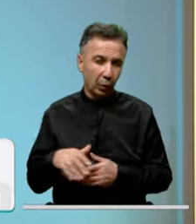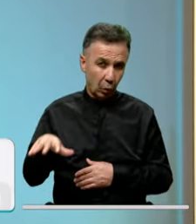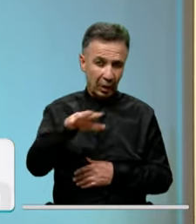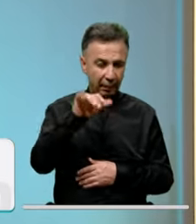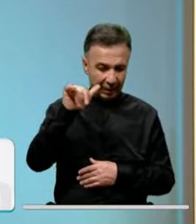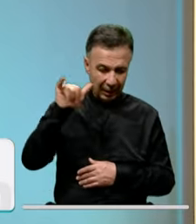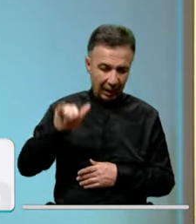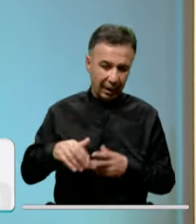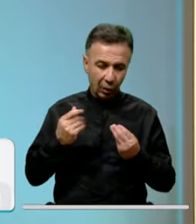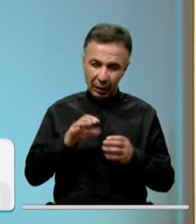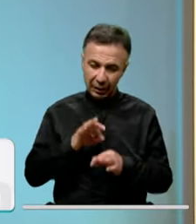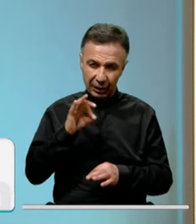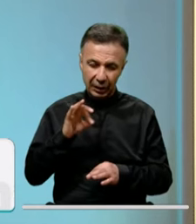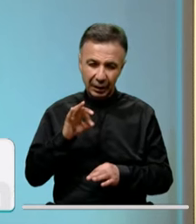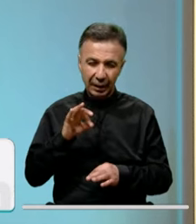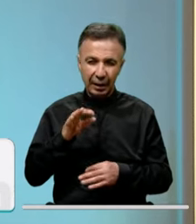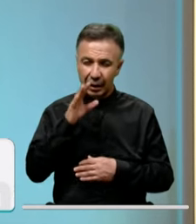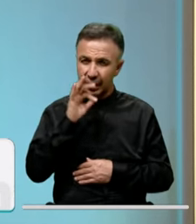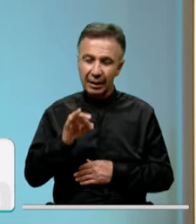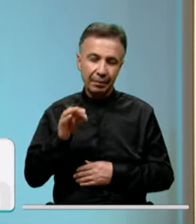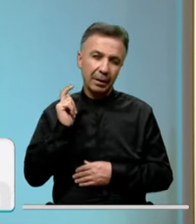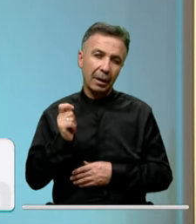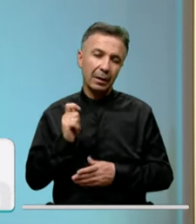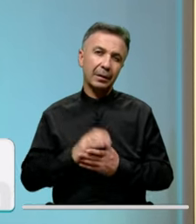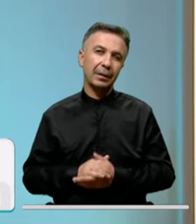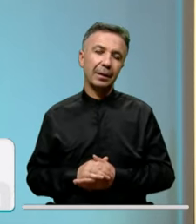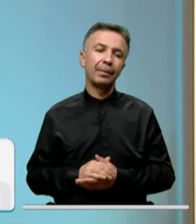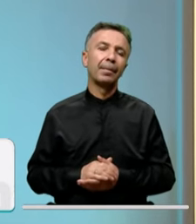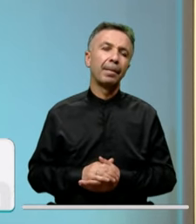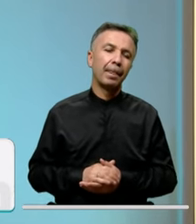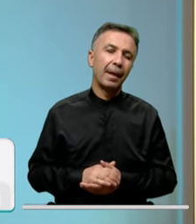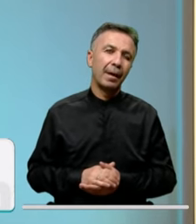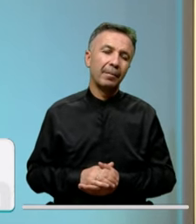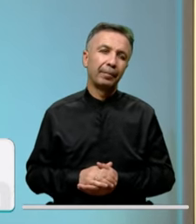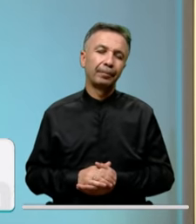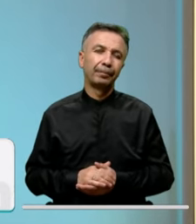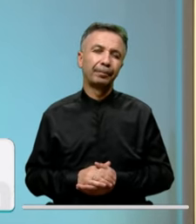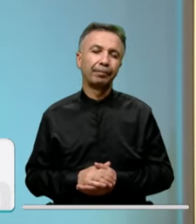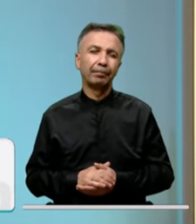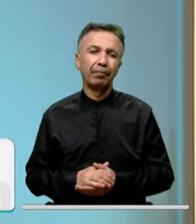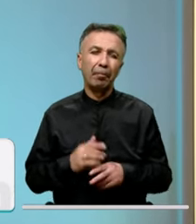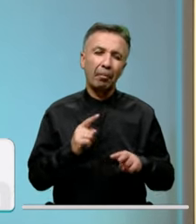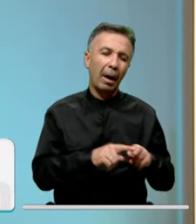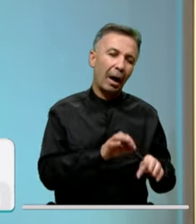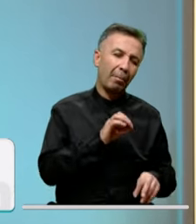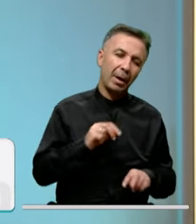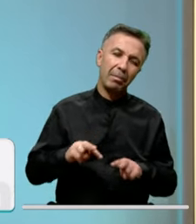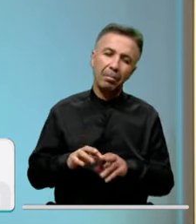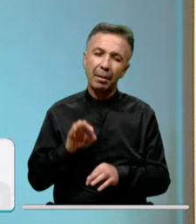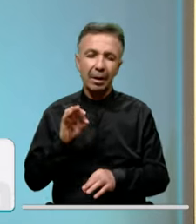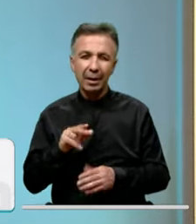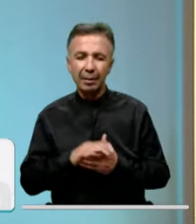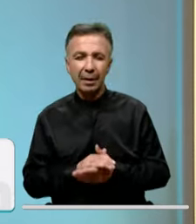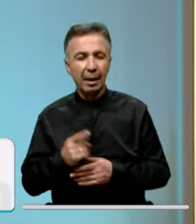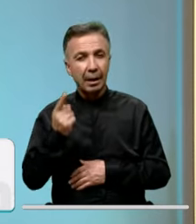üzerimizde hakkı olan kişi aslında Ahmetler, Mehmetler, Ayşeler. Yani